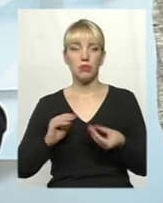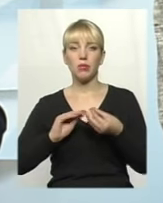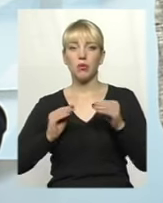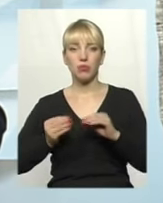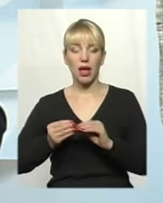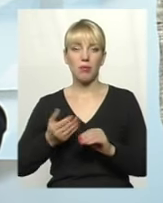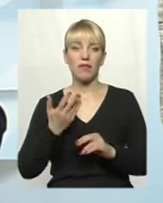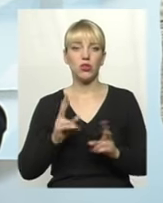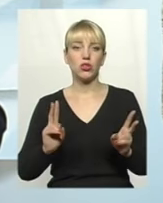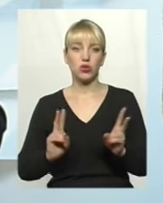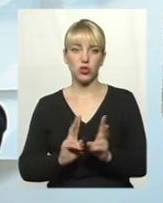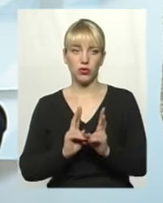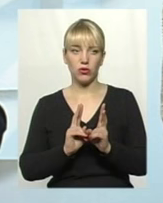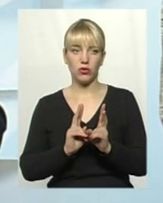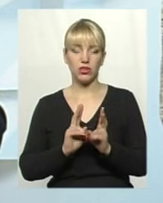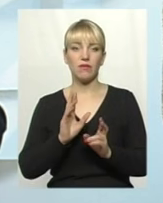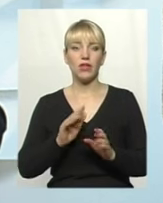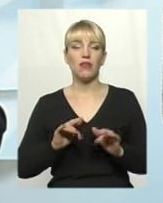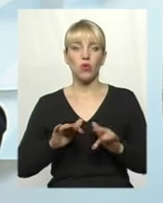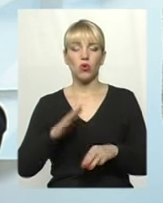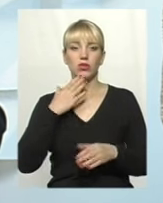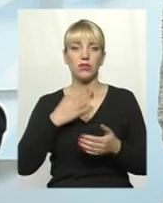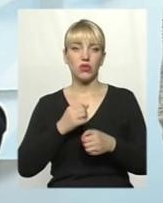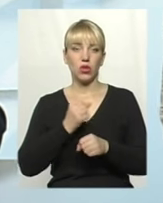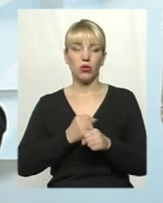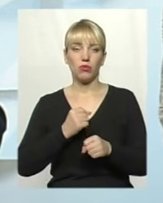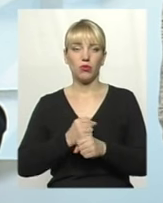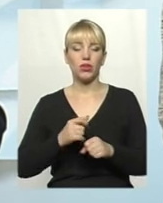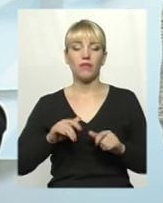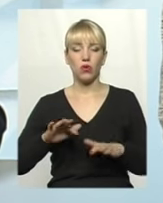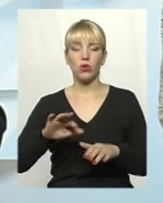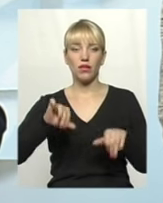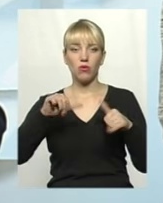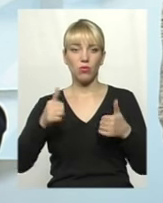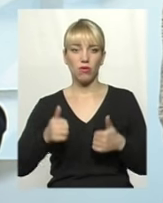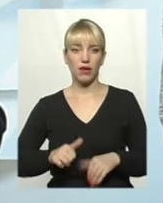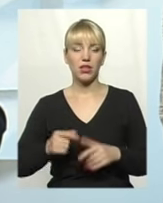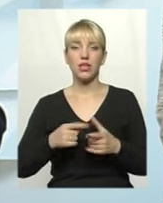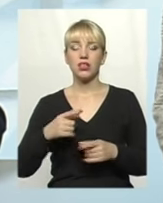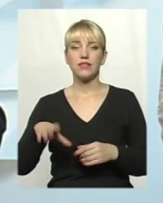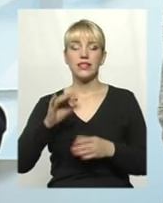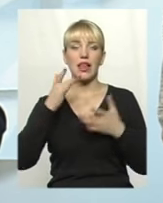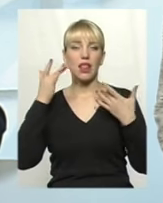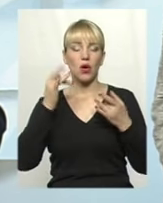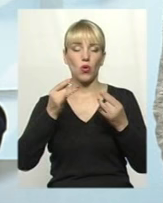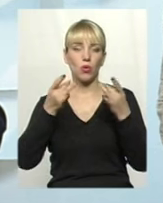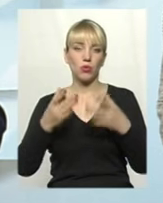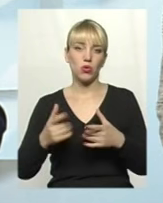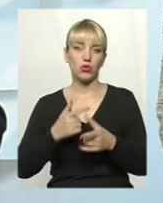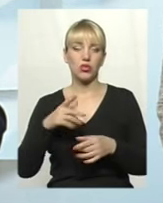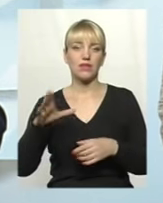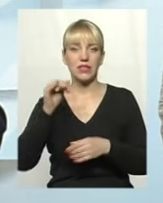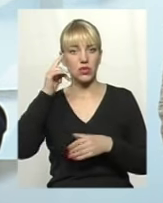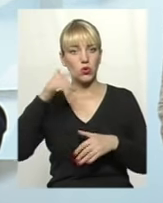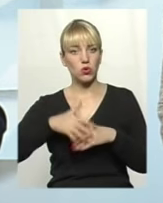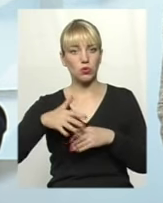проблемами вони зіштовхуються в ході своєї роботи, в ході формування? Чи все легко і просто, і чи все